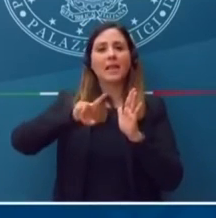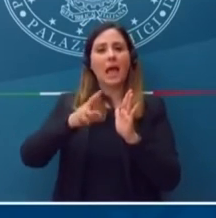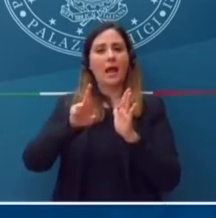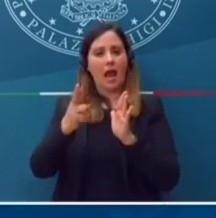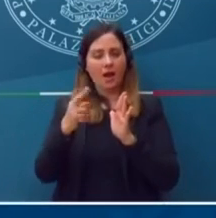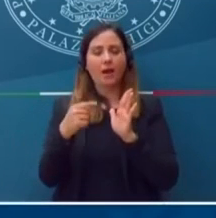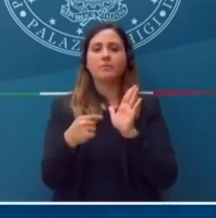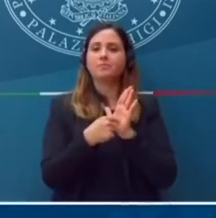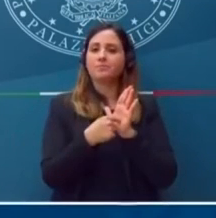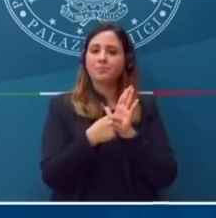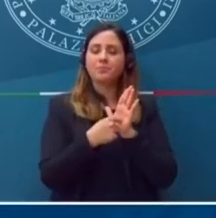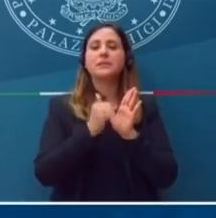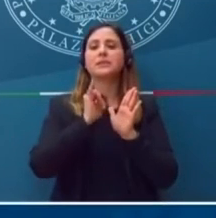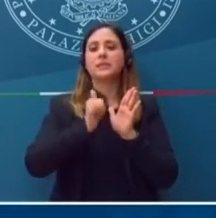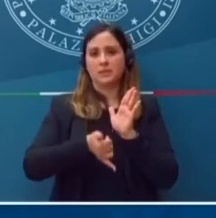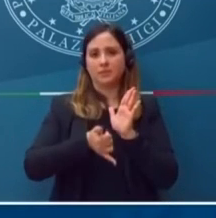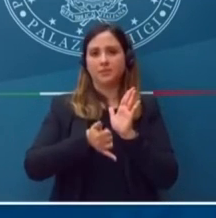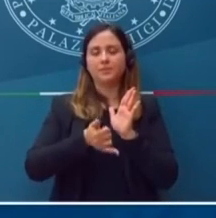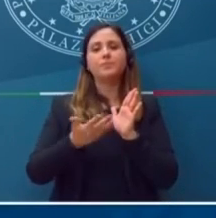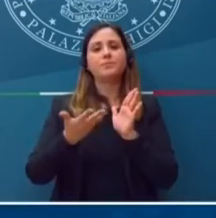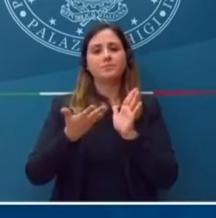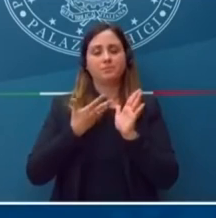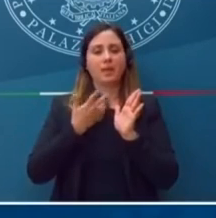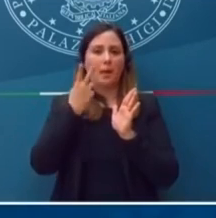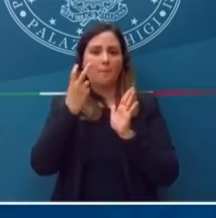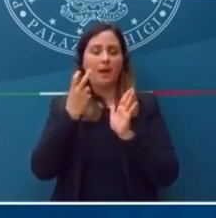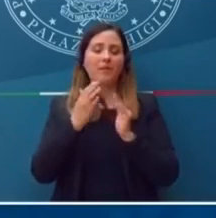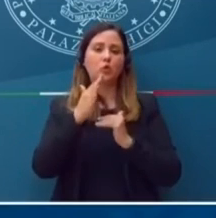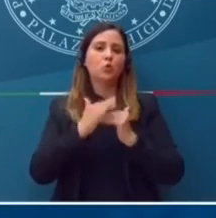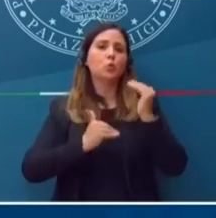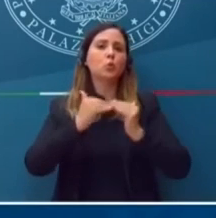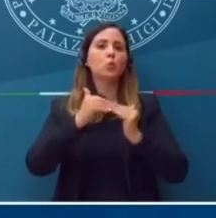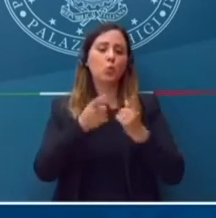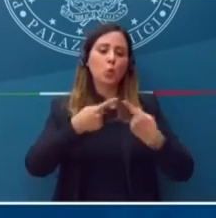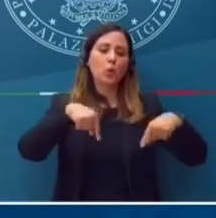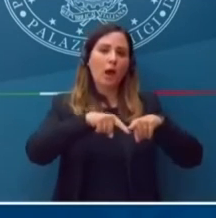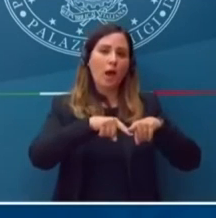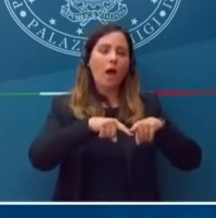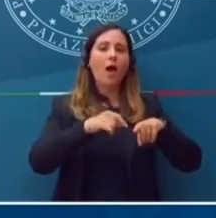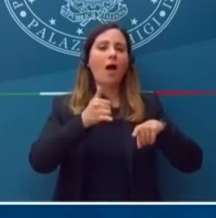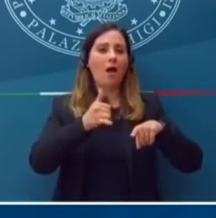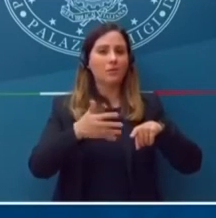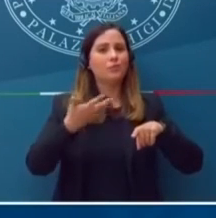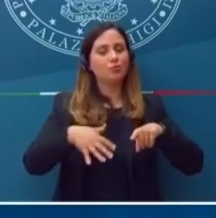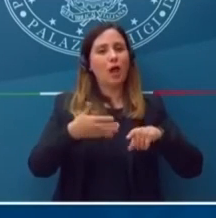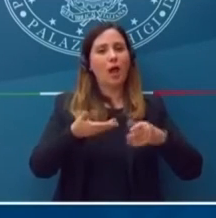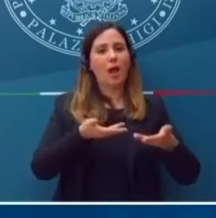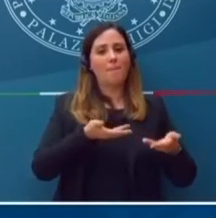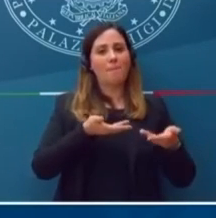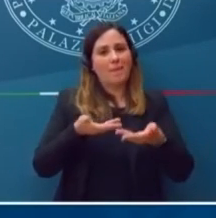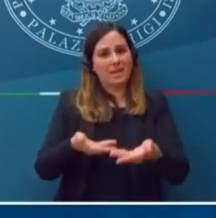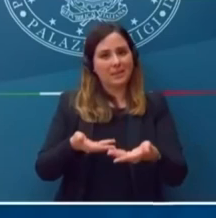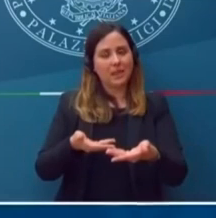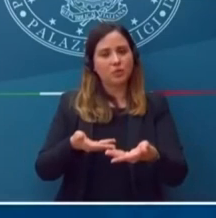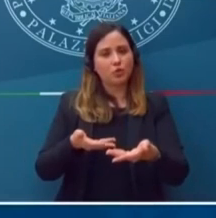Allora, sì, è prevista una struttura, questa è la parte della presentazione che ho fatto nell'incontro